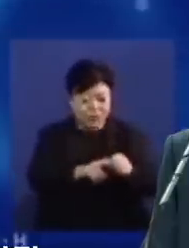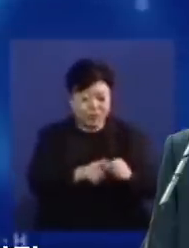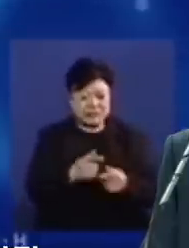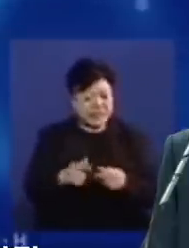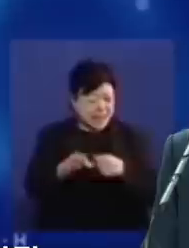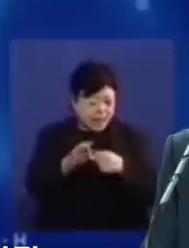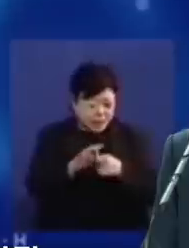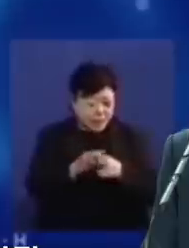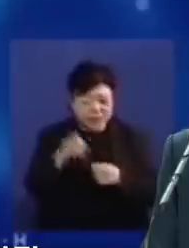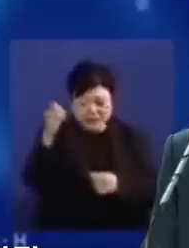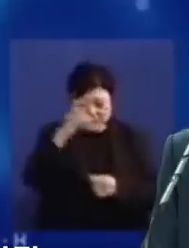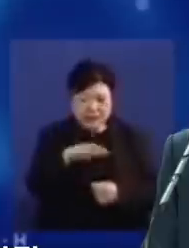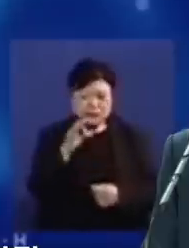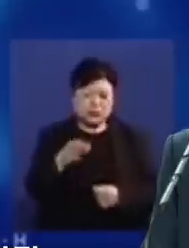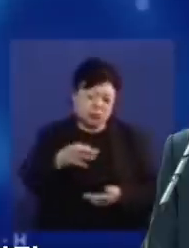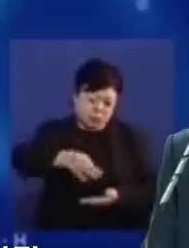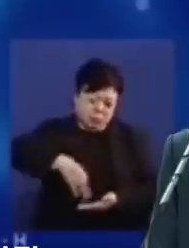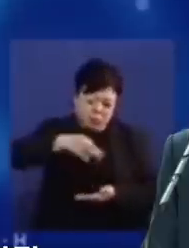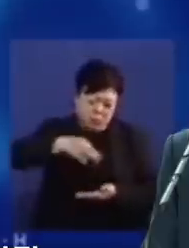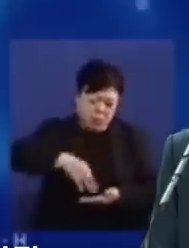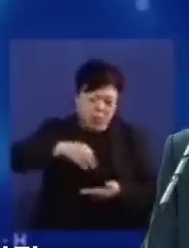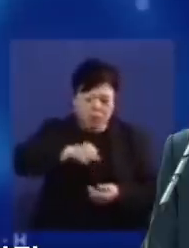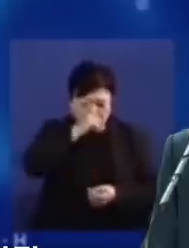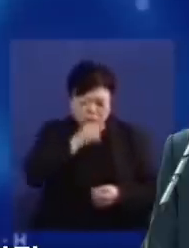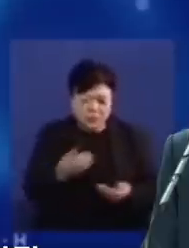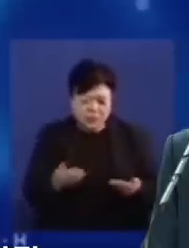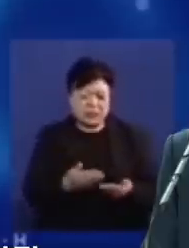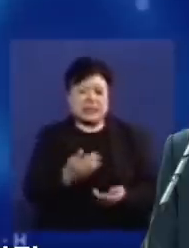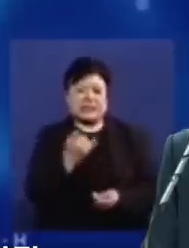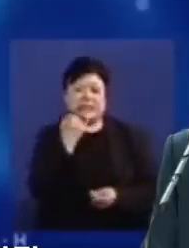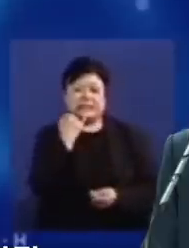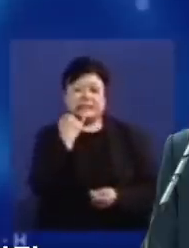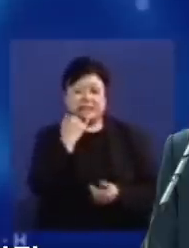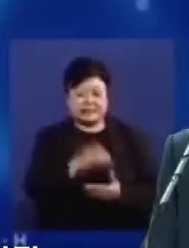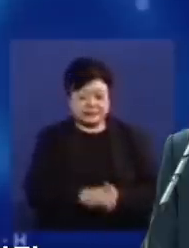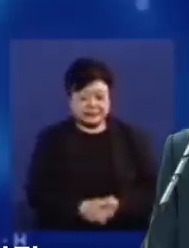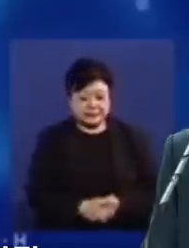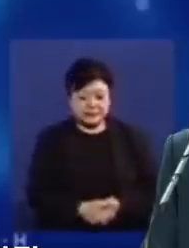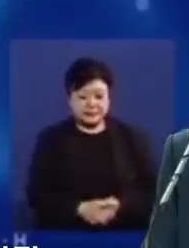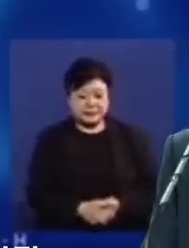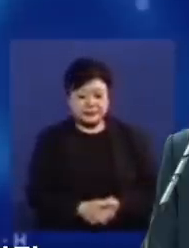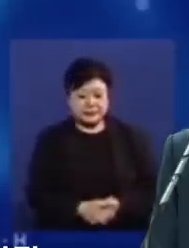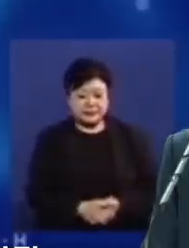않으면 그냥 돈 많이 벌고 좋은 직업을 갖는 게 방향이 되고 맙니다.